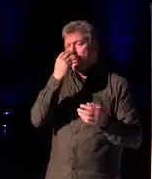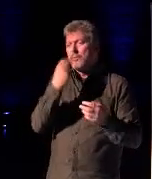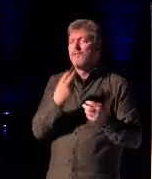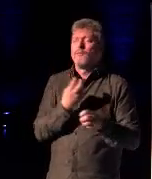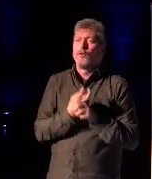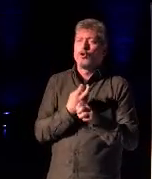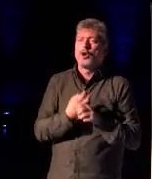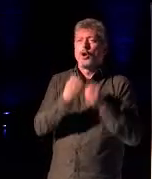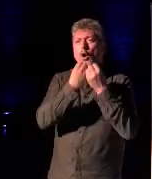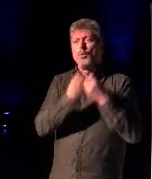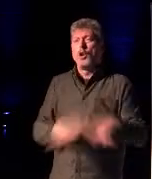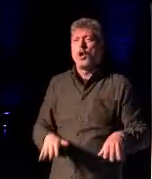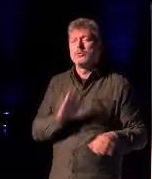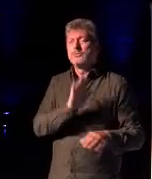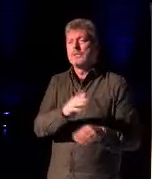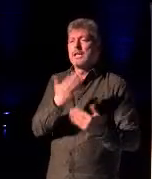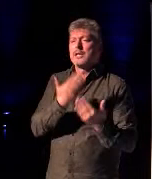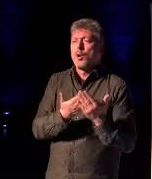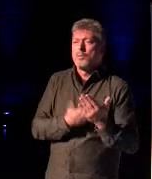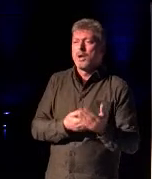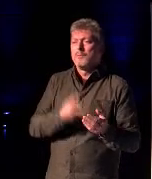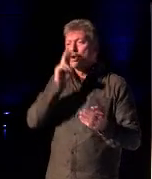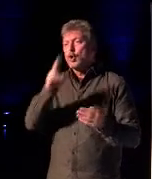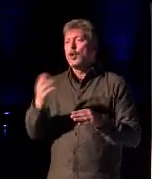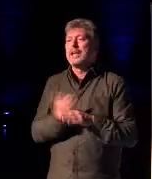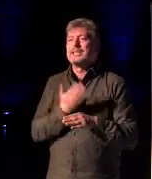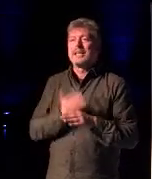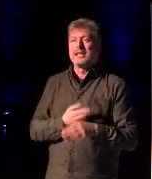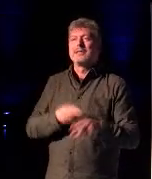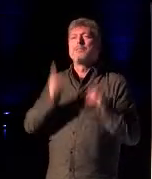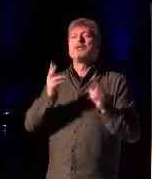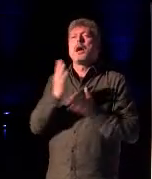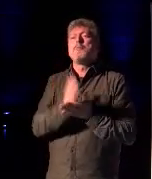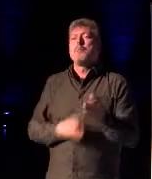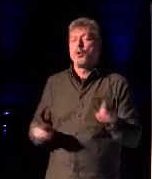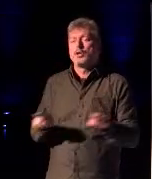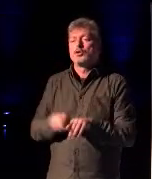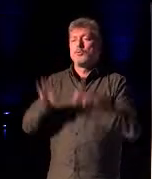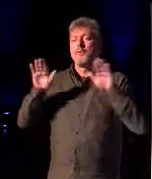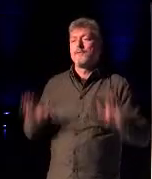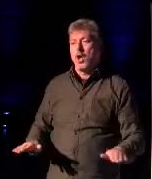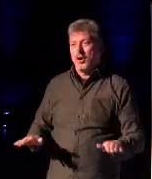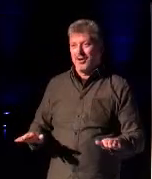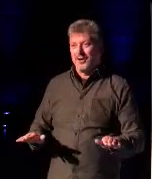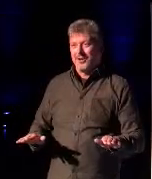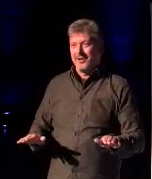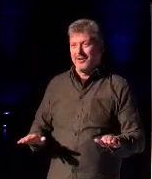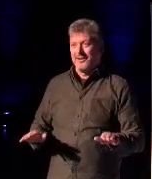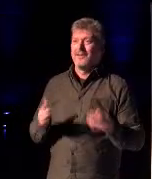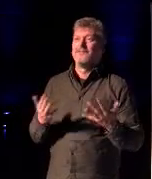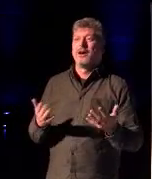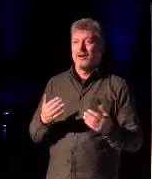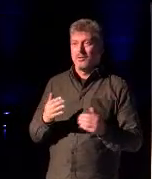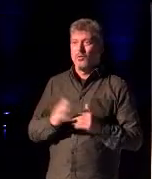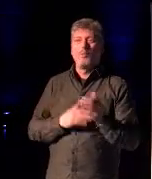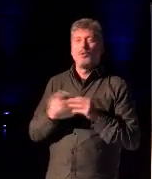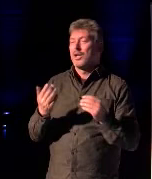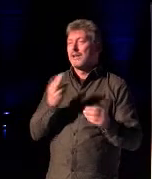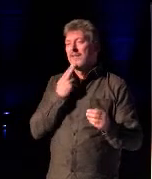løse de sine oppgaver med nye tjenester på samme måte som de har gjort før, nemlig å bygge det vi kan kalle